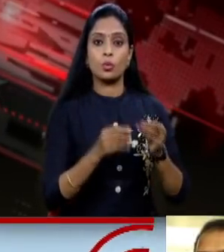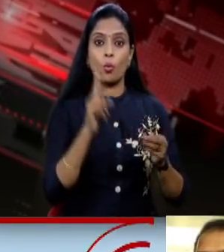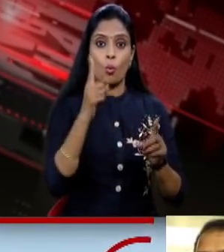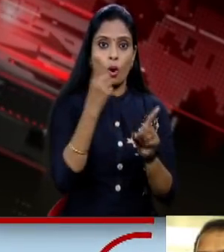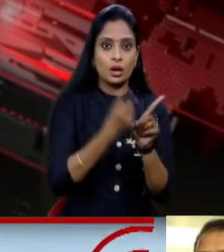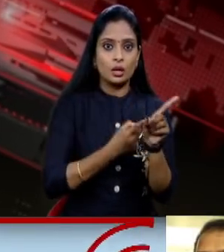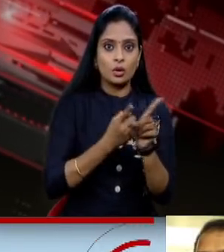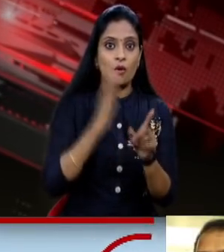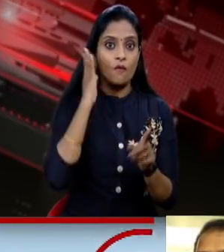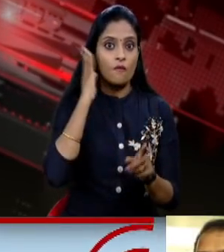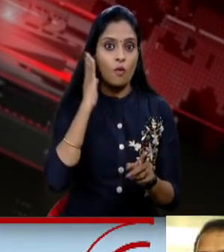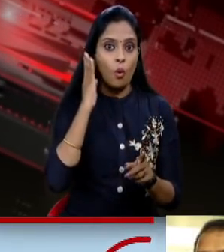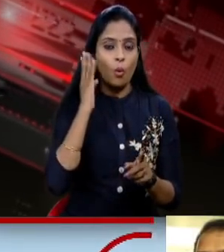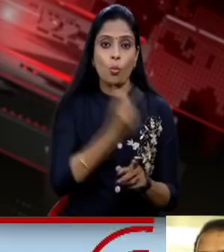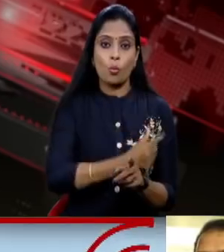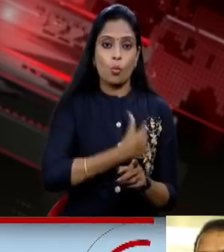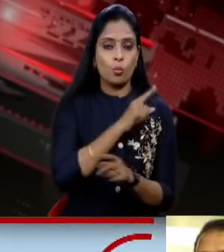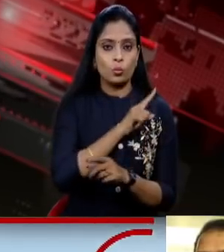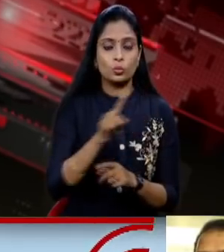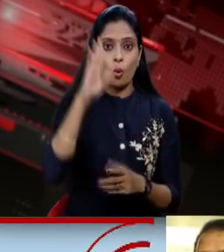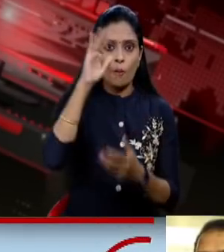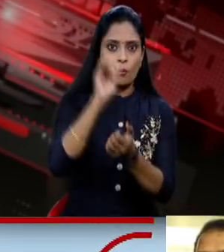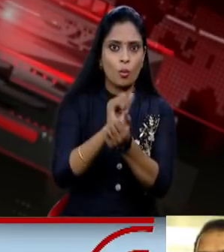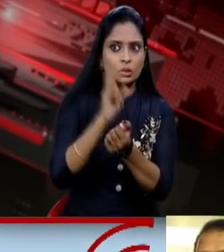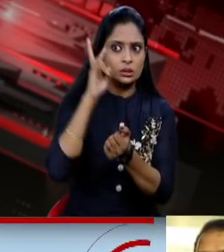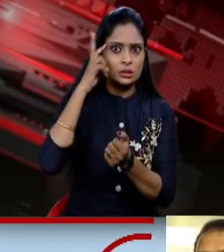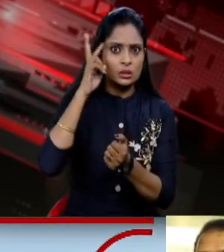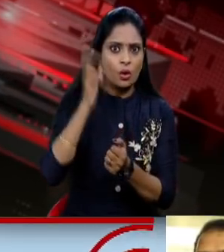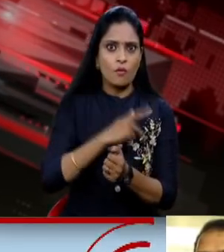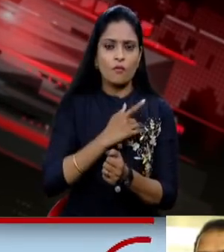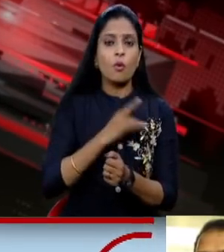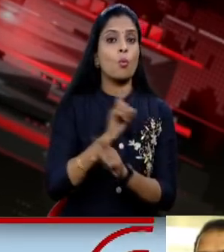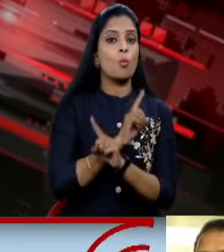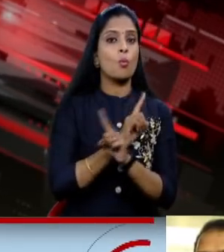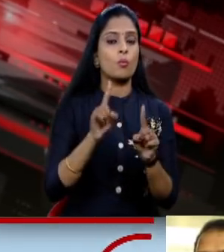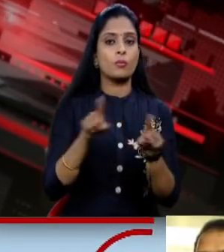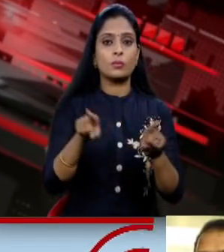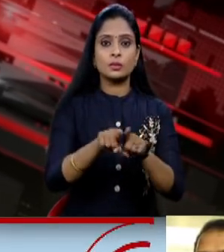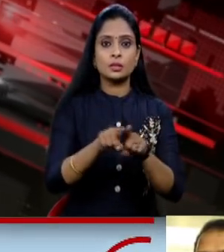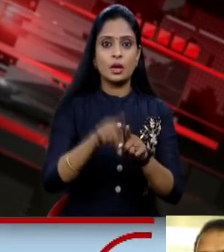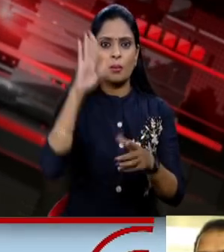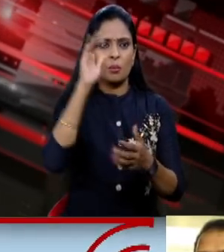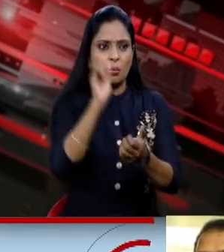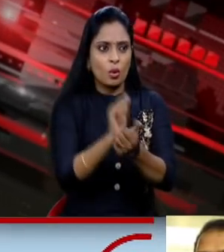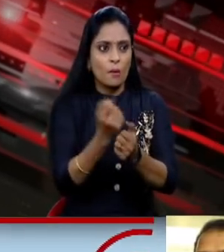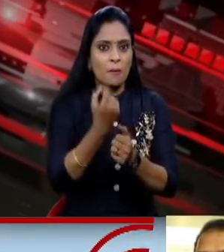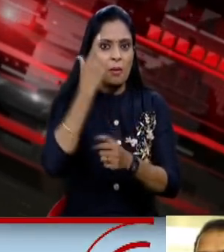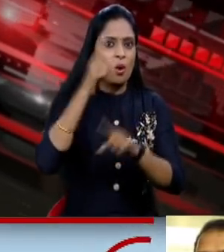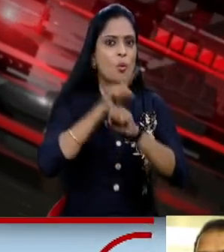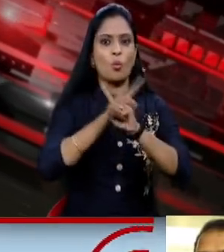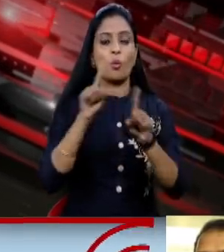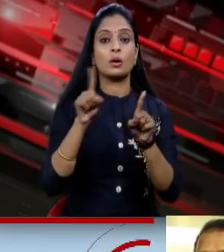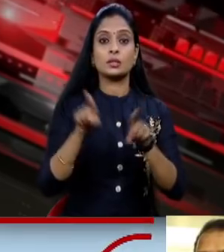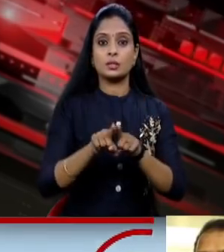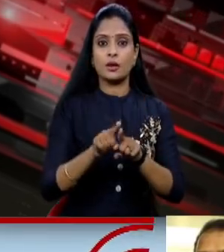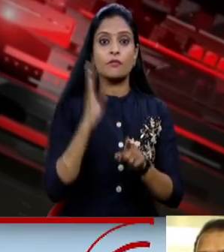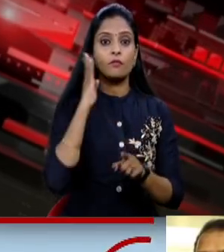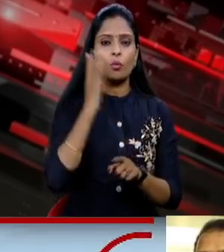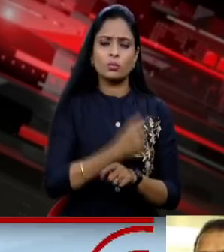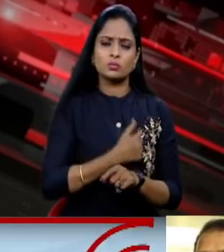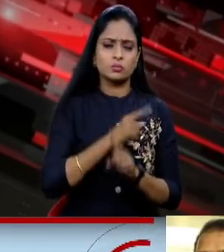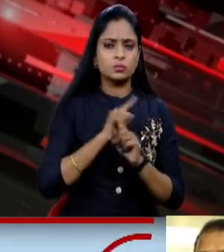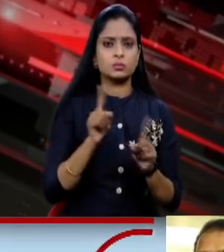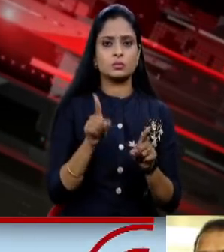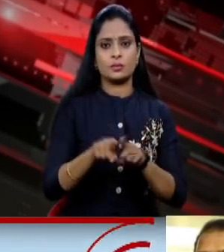ലിസ്റ്റ് ഉണ്ടാക്കരുത്, പോലീസിന് സംശയം വരരുത്. ഒരു കാരണവശാലും ശരി, അതായത് പോലീസ് ട്രേസ് ചെയ്യാത്ത തരത്തിൽ ആയിരിക്കണം ഫോൺ ഉപയോഗിക്കരുത് എന്നാണ് പറയുന്നത്. അതെ,